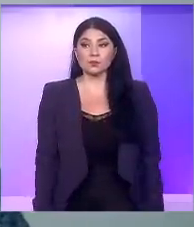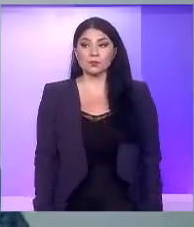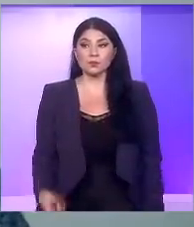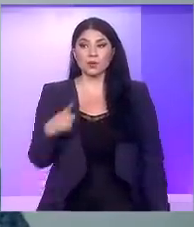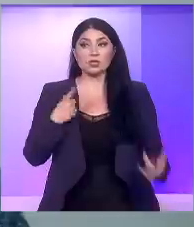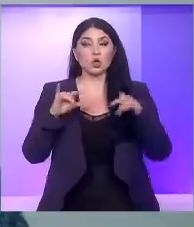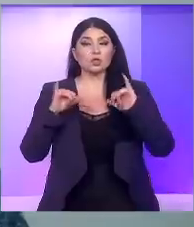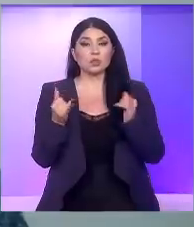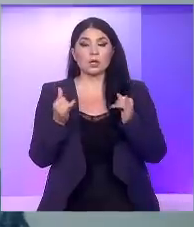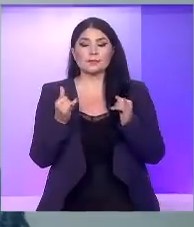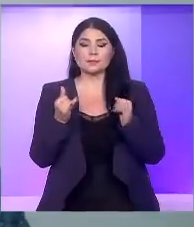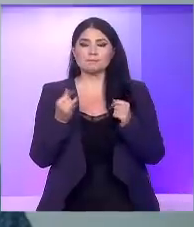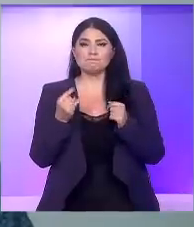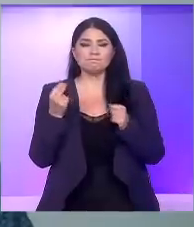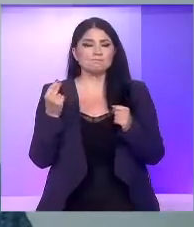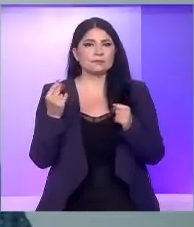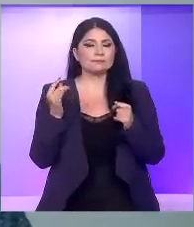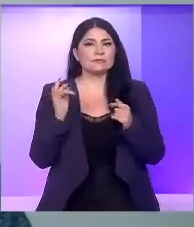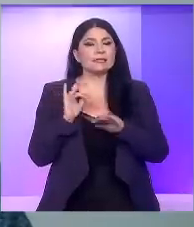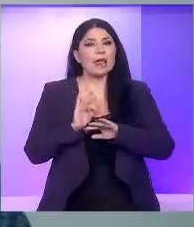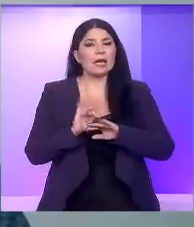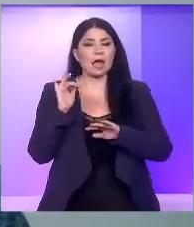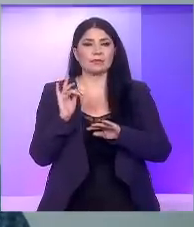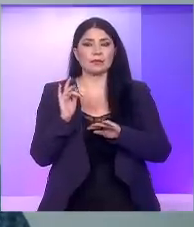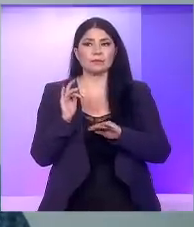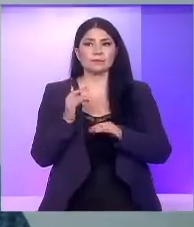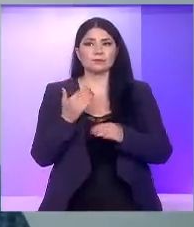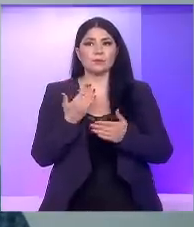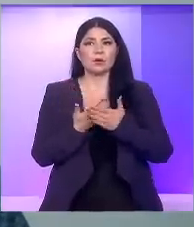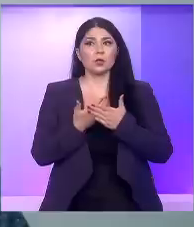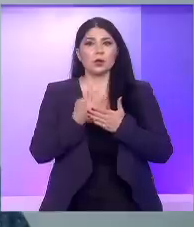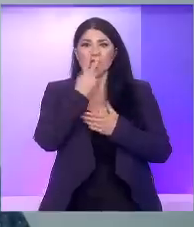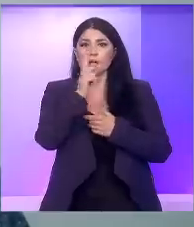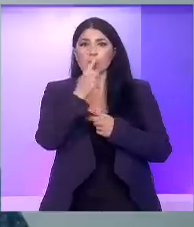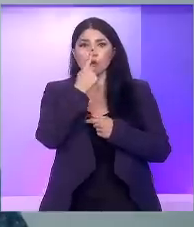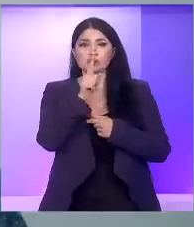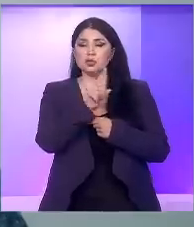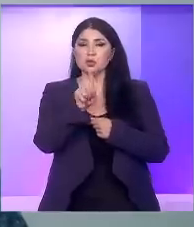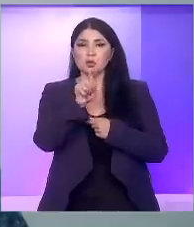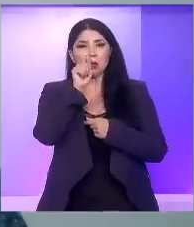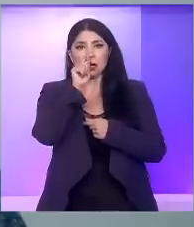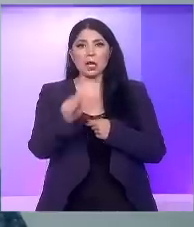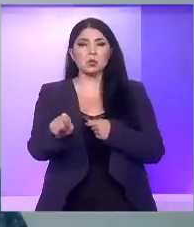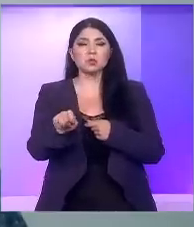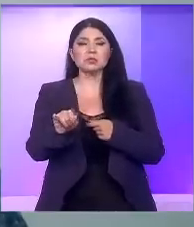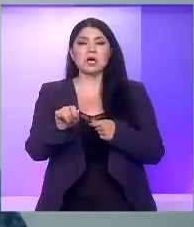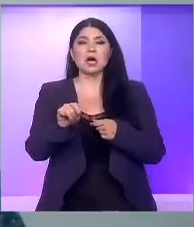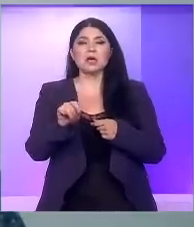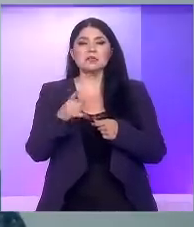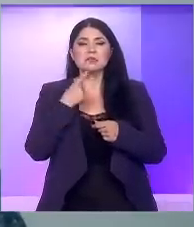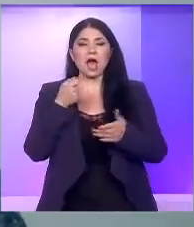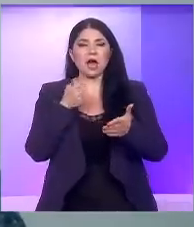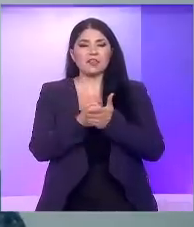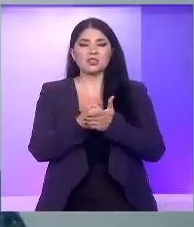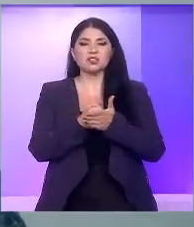situație cu totul și cu totul deosebită și ați văzut că nu se dau înapoi rușii să lovească Ucraina chiar la câteva sute de